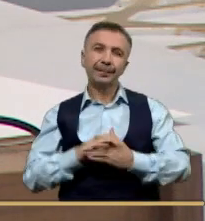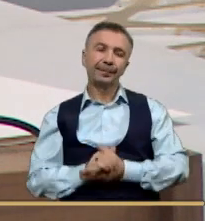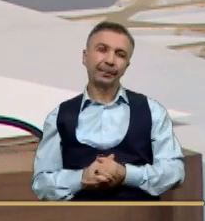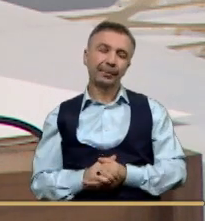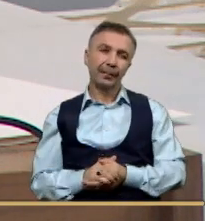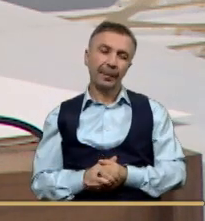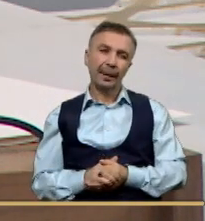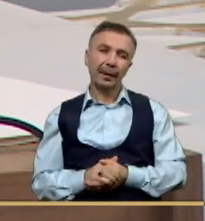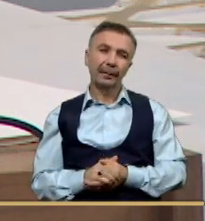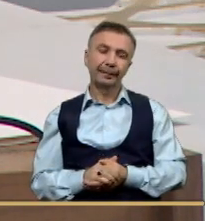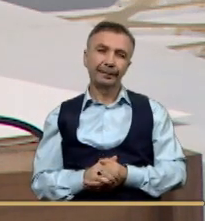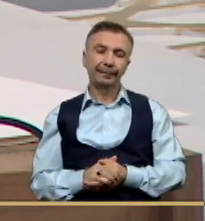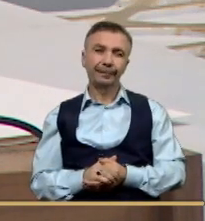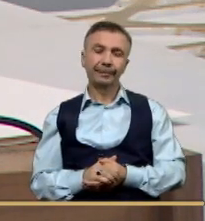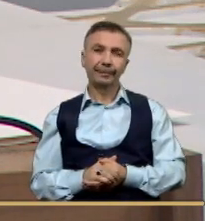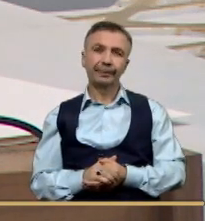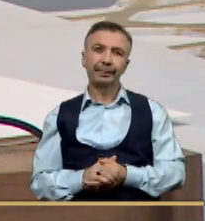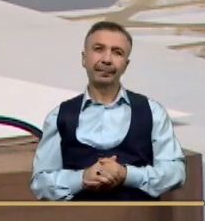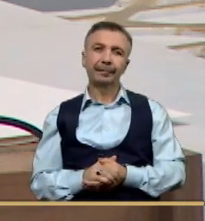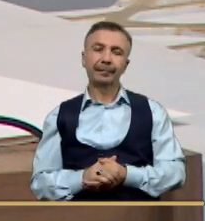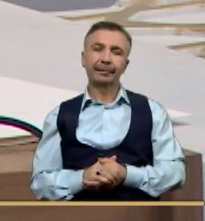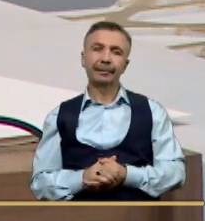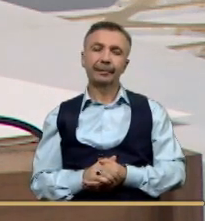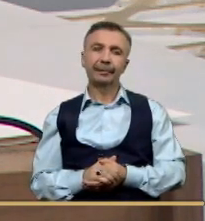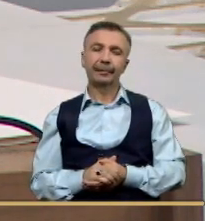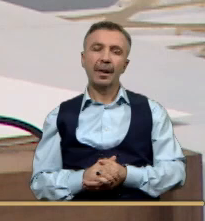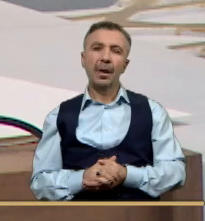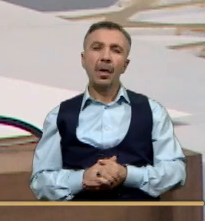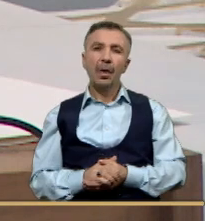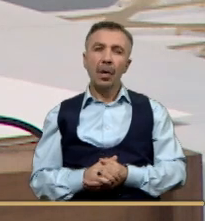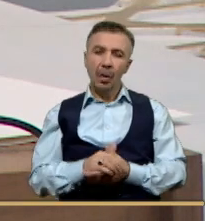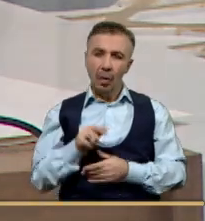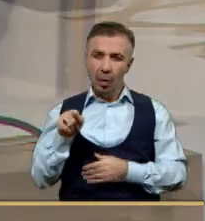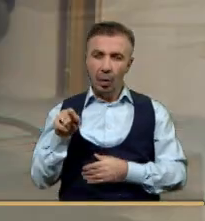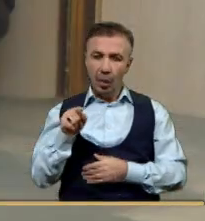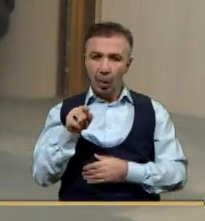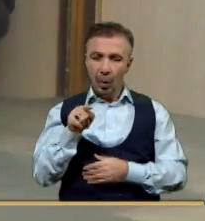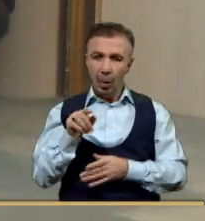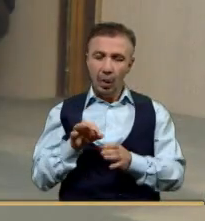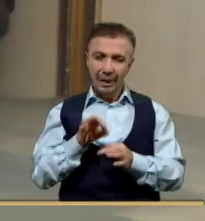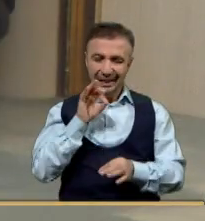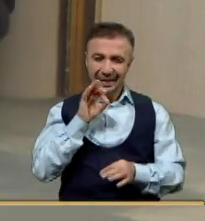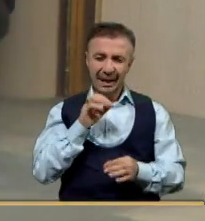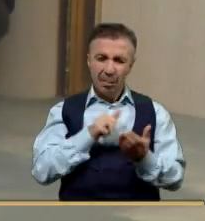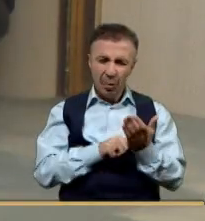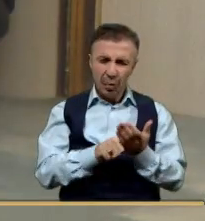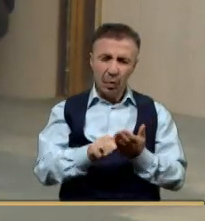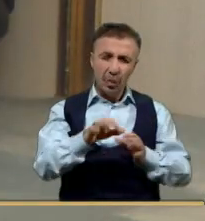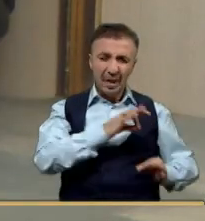فَكَاَنَّمَا قَتَلَ النَّاسَ جَمِيعًا, o sanki bütün insanları öldürmüş